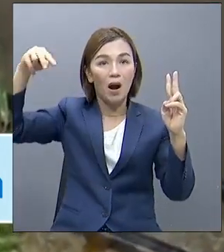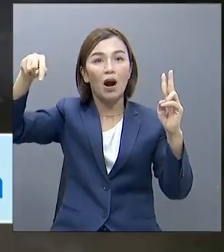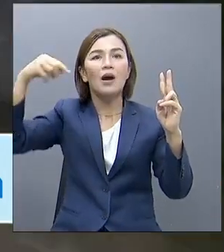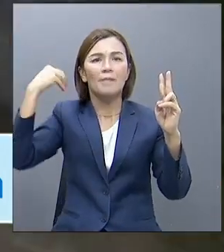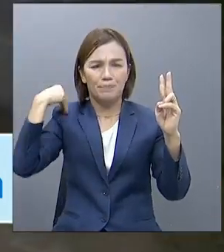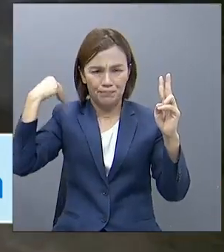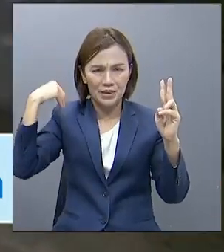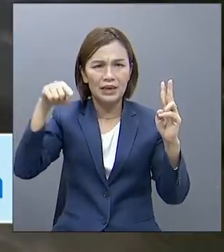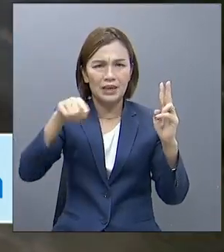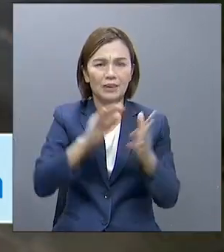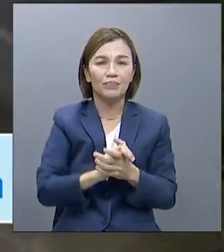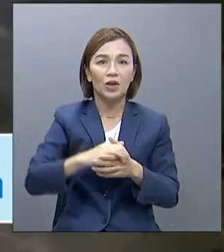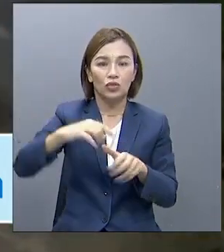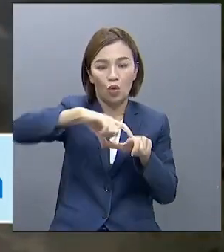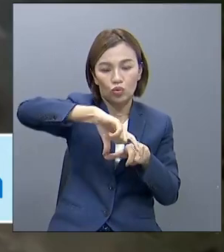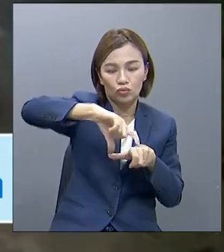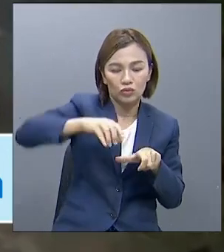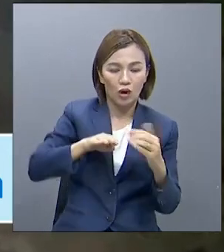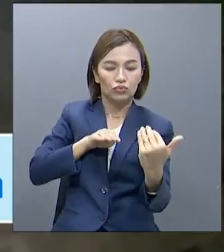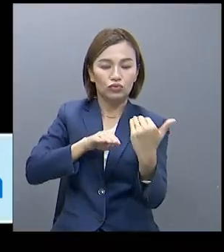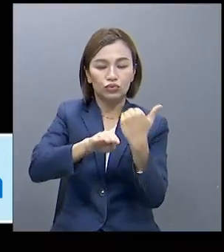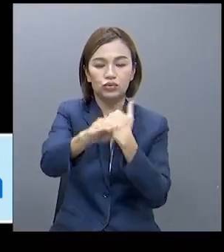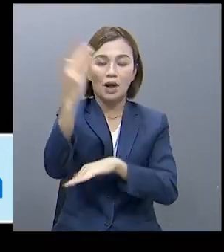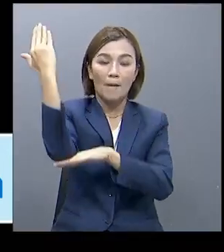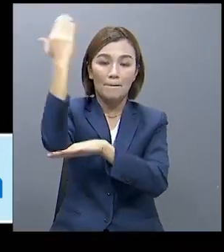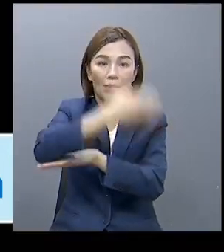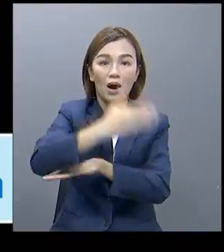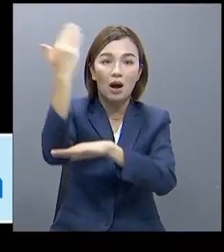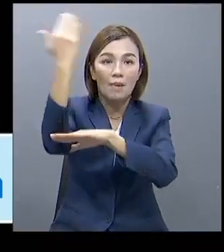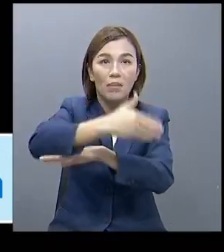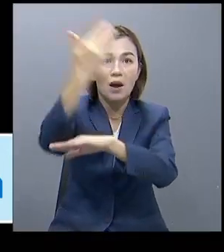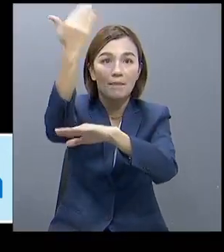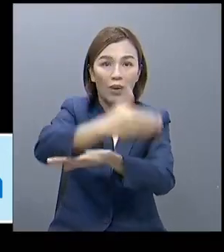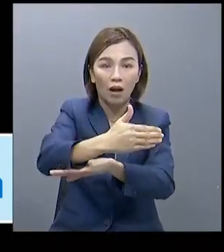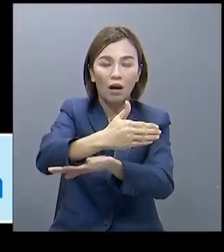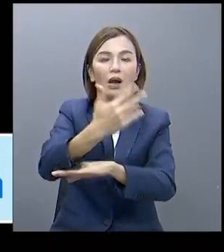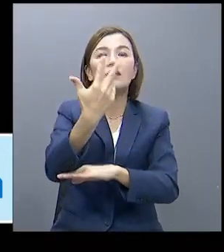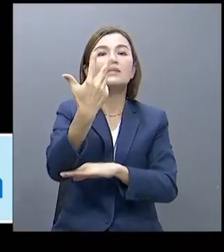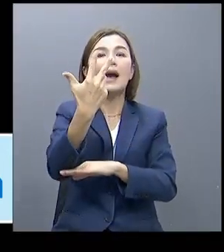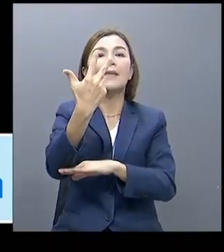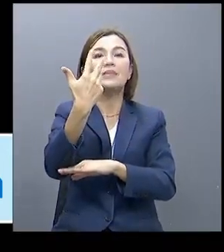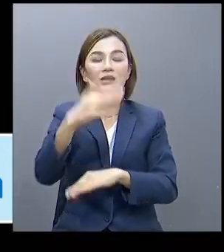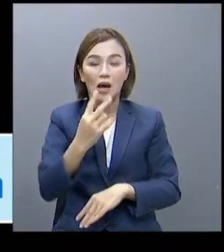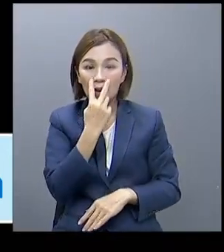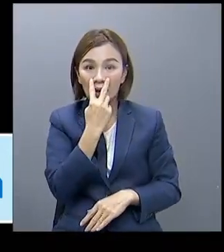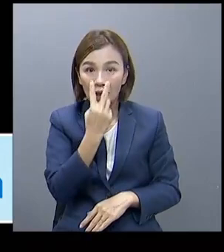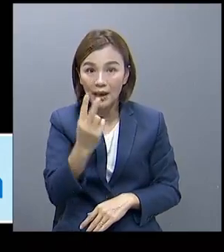างเข้าที่พักสงฆ์คลองตะแบกจำนวน3ต้นเจ้าหน้าที่ก็ตามไปพบว่ามีช้างป่าค่ะจำนวน10ตัว